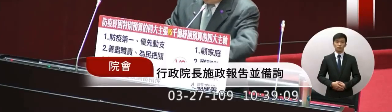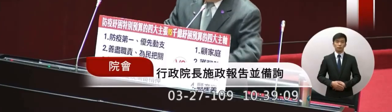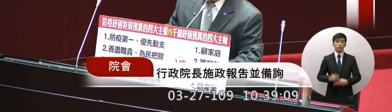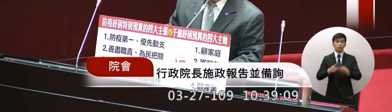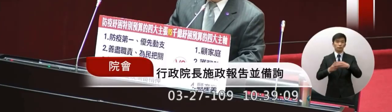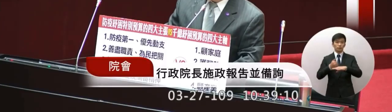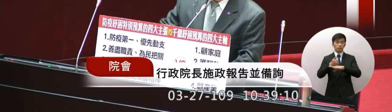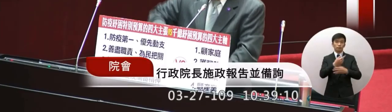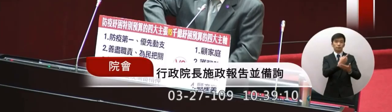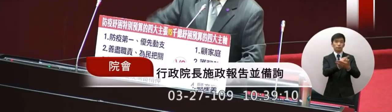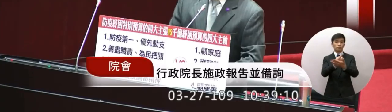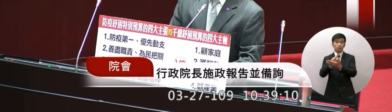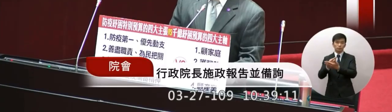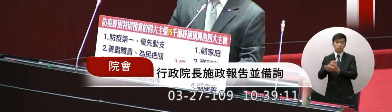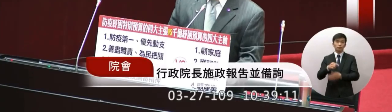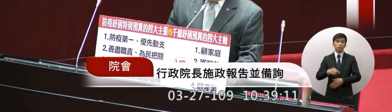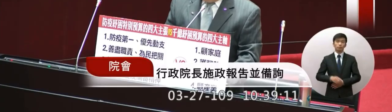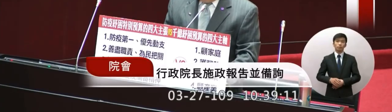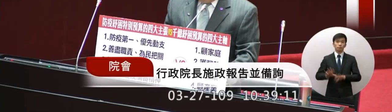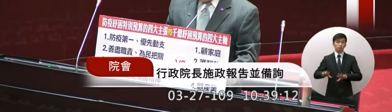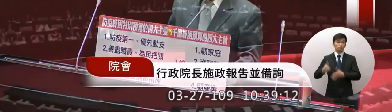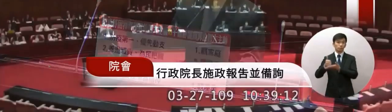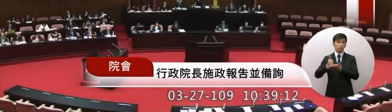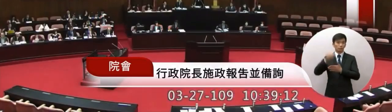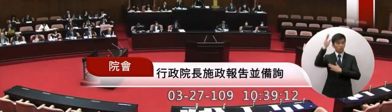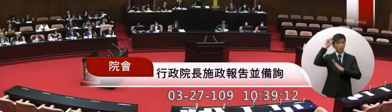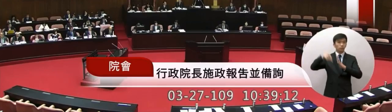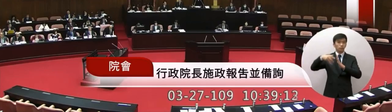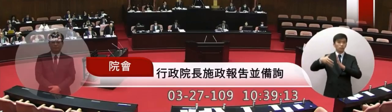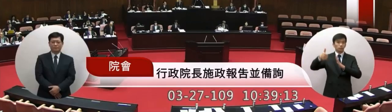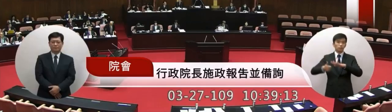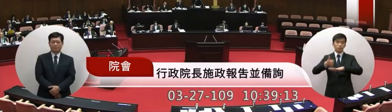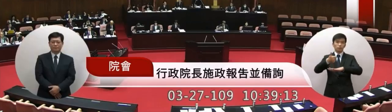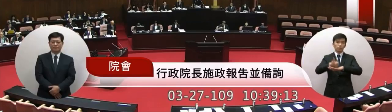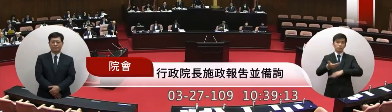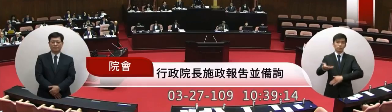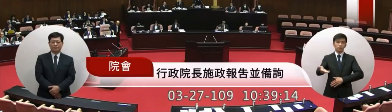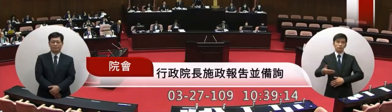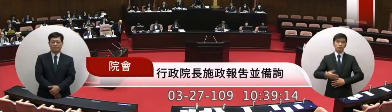主席， 各位同仁，我请苏院长。 苏院长，请。